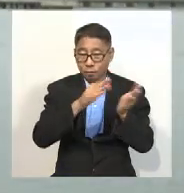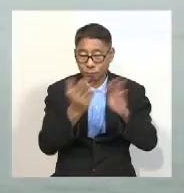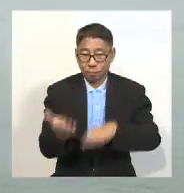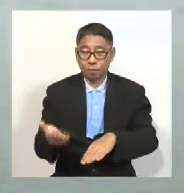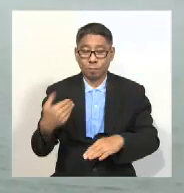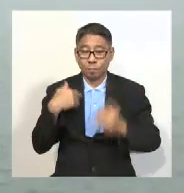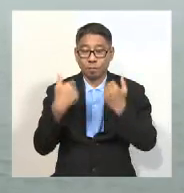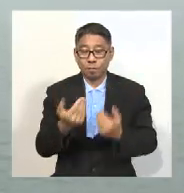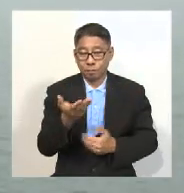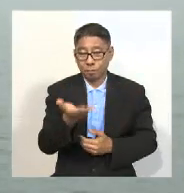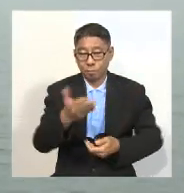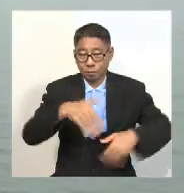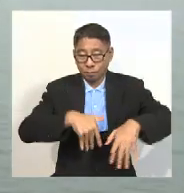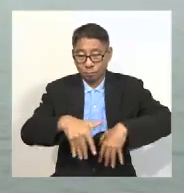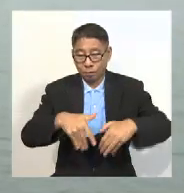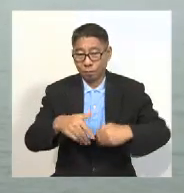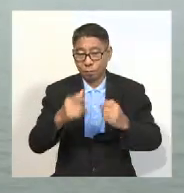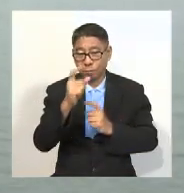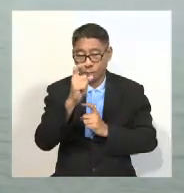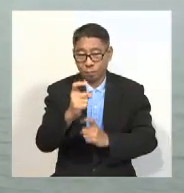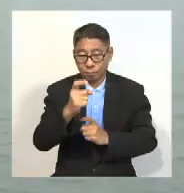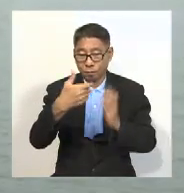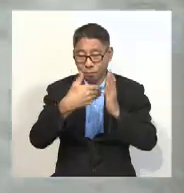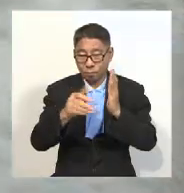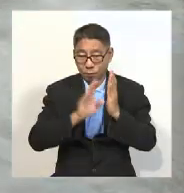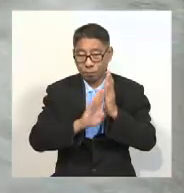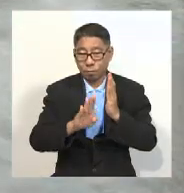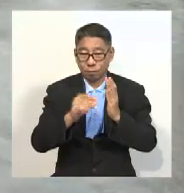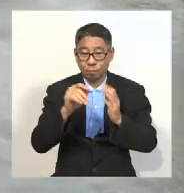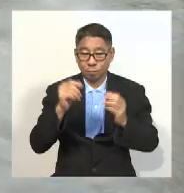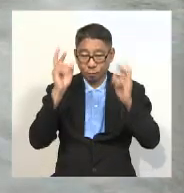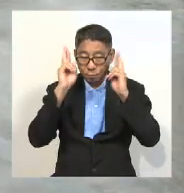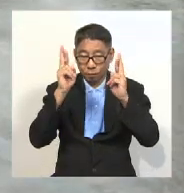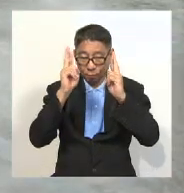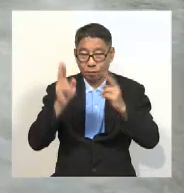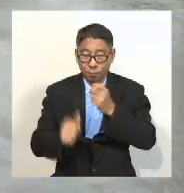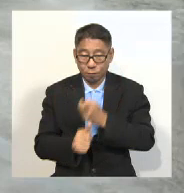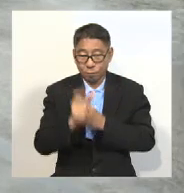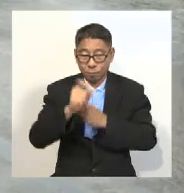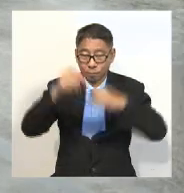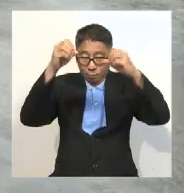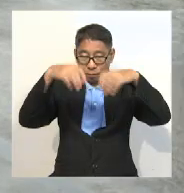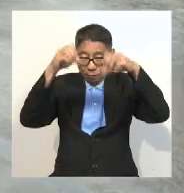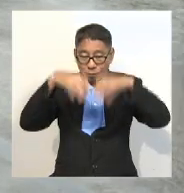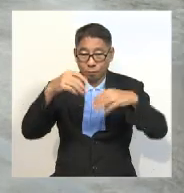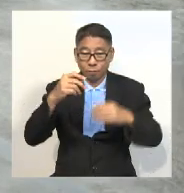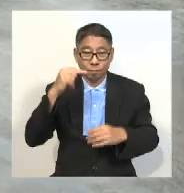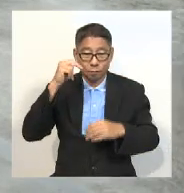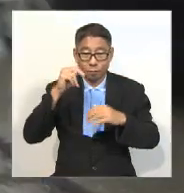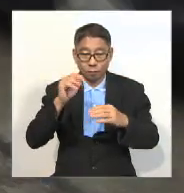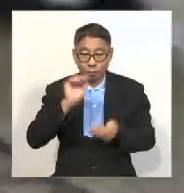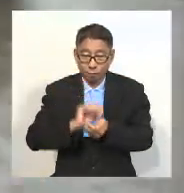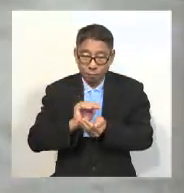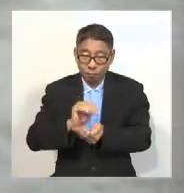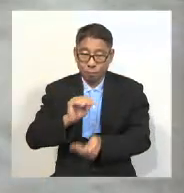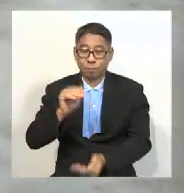พนมค่ะก็เลยขอให้ประชาชนบริเวณพื้นที่เสี่ยงภัยภาคตะวันออกเฉียงเหนือให้เฝ้าระวังอันตรายจากฝนที่ตกหนักและฝนที่ตกส